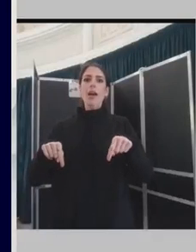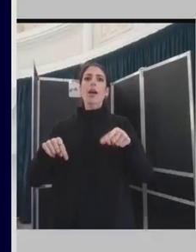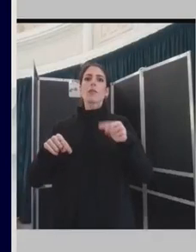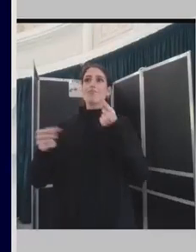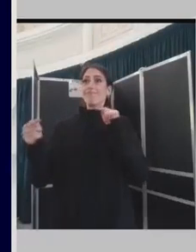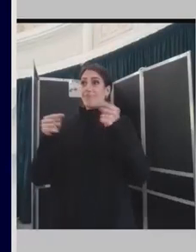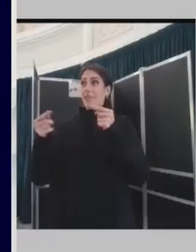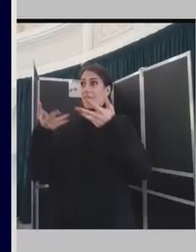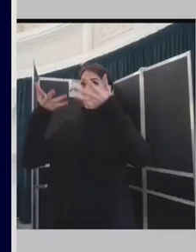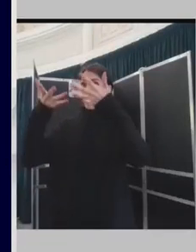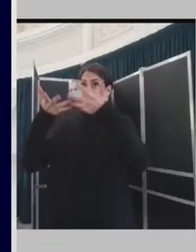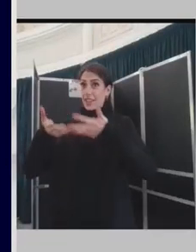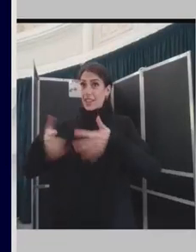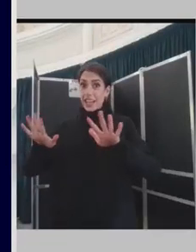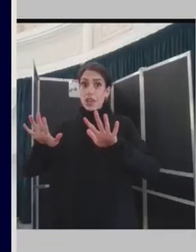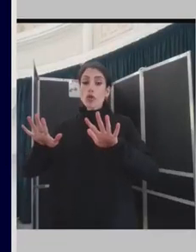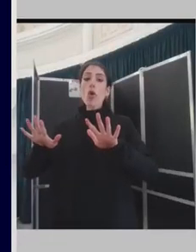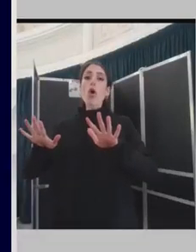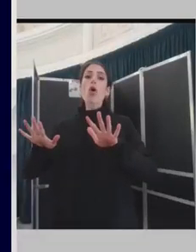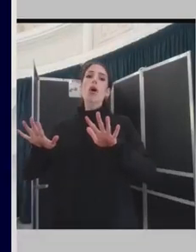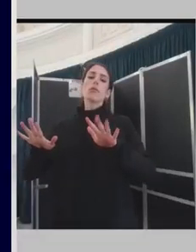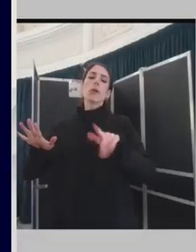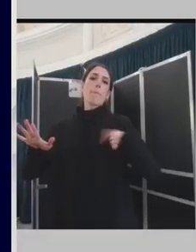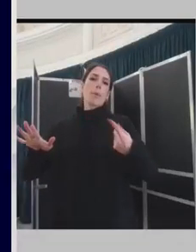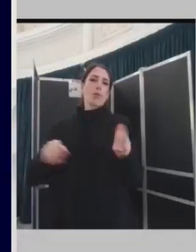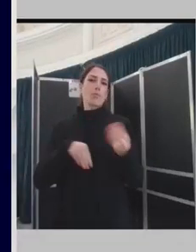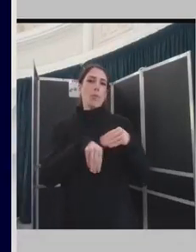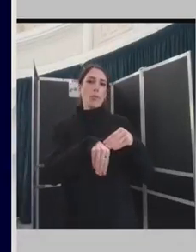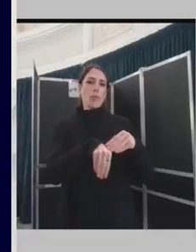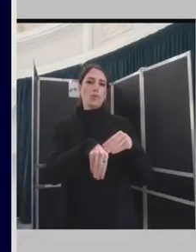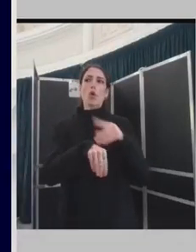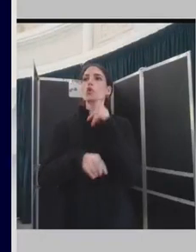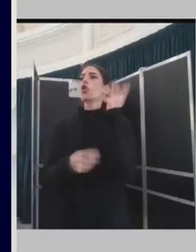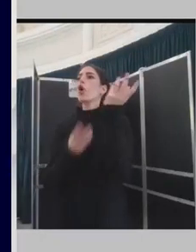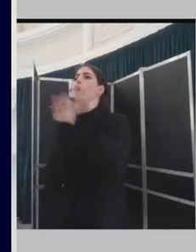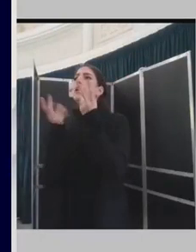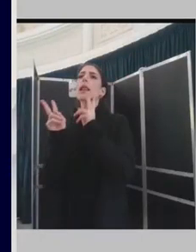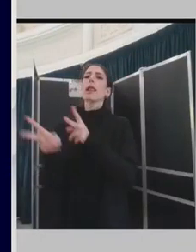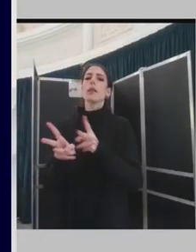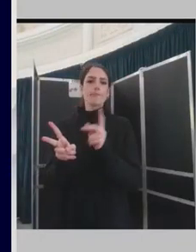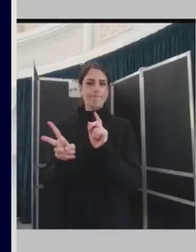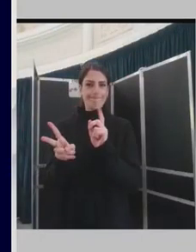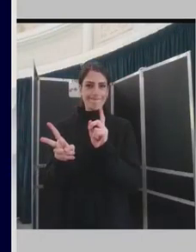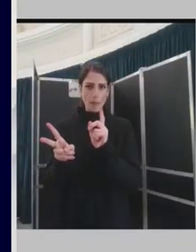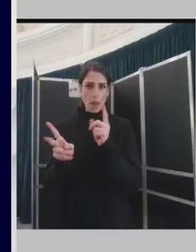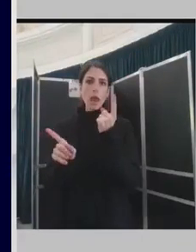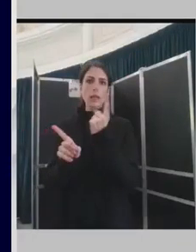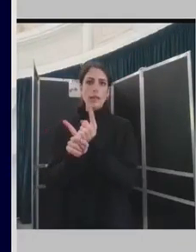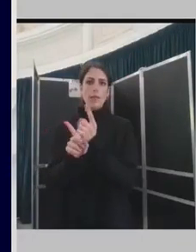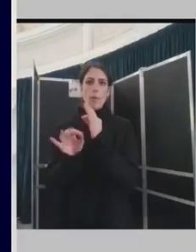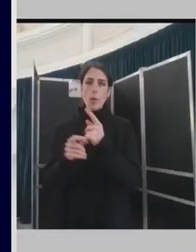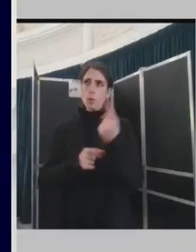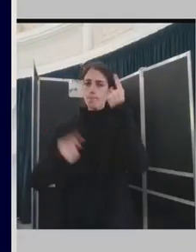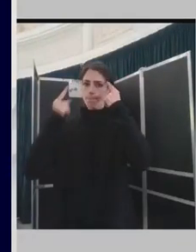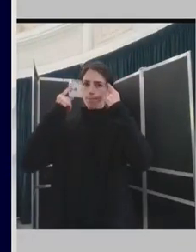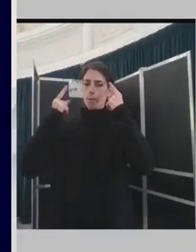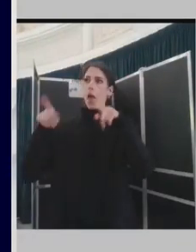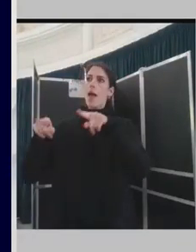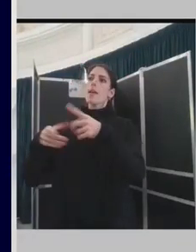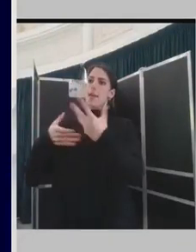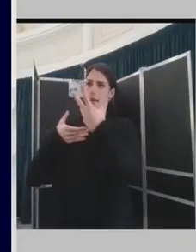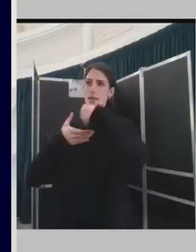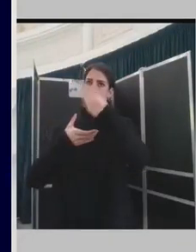quale si fa troppa teoria e solo chiacchiere, si deve concludere con qualche indirizzo che viene dato alla Giunta perché